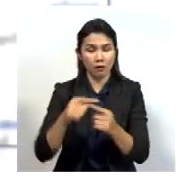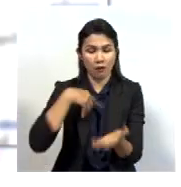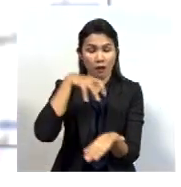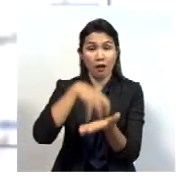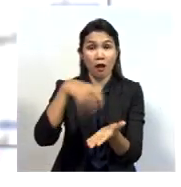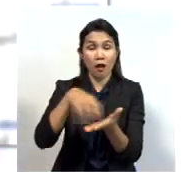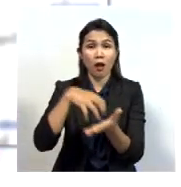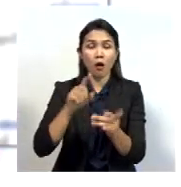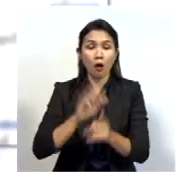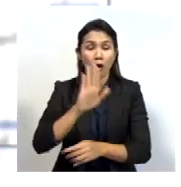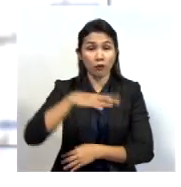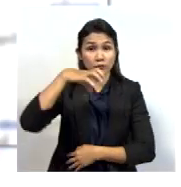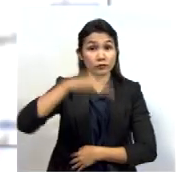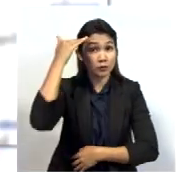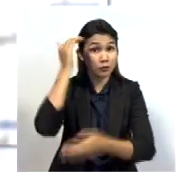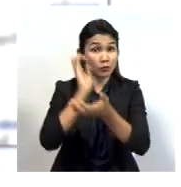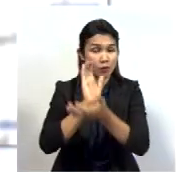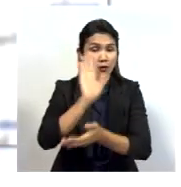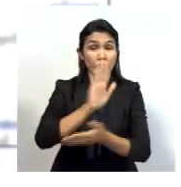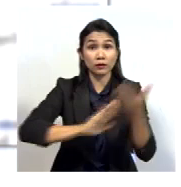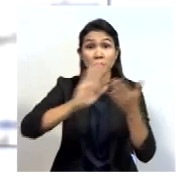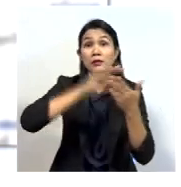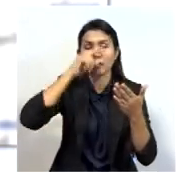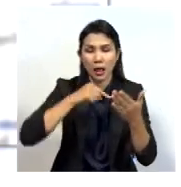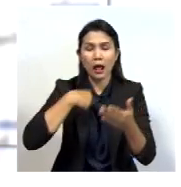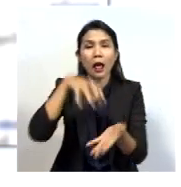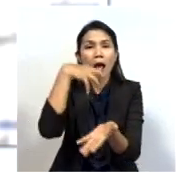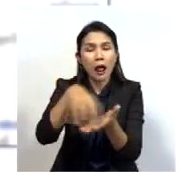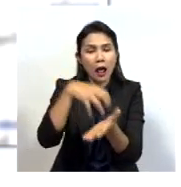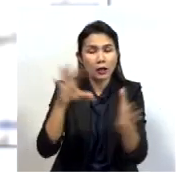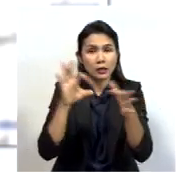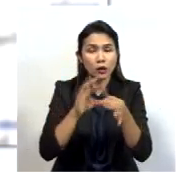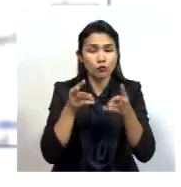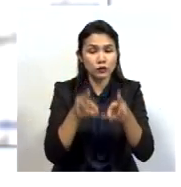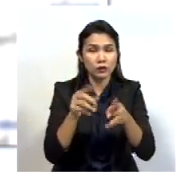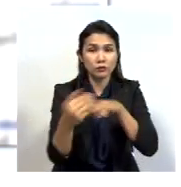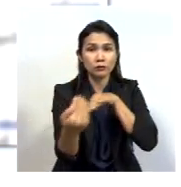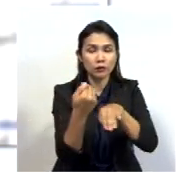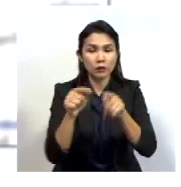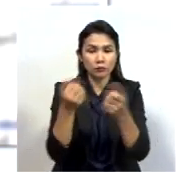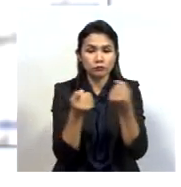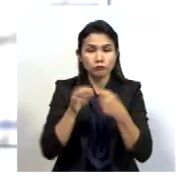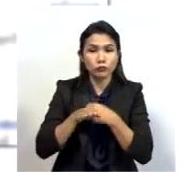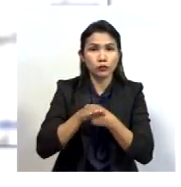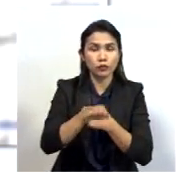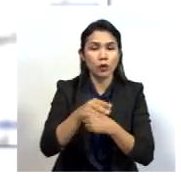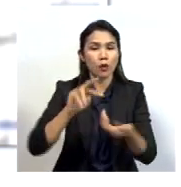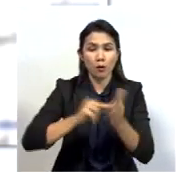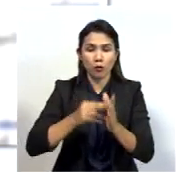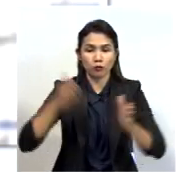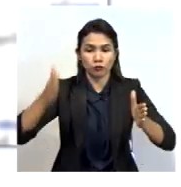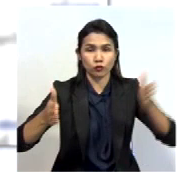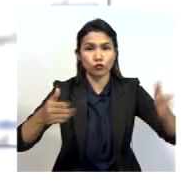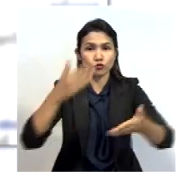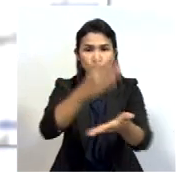านตำรวจแห่งชาติในการกำหนดแนวทางอำนวยความสะดวกด้านการจราจรโดยไม่ให้ปิดการจราจรแต่ให้จัด